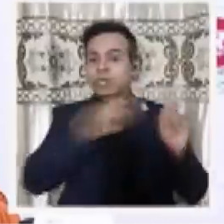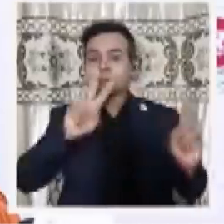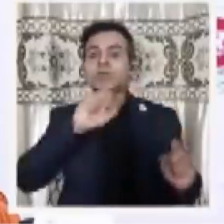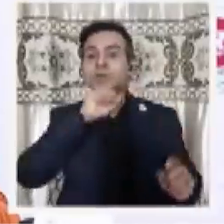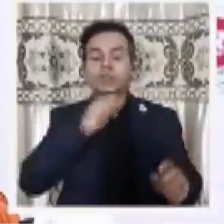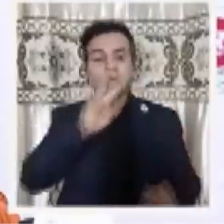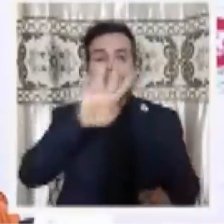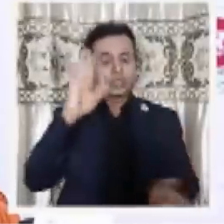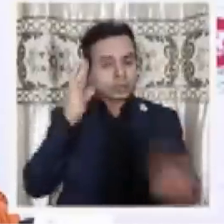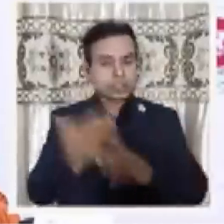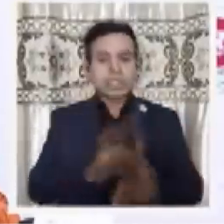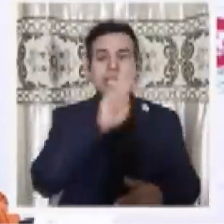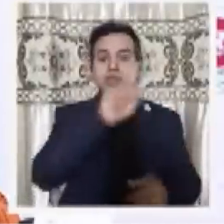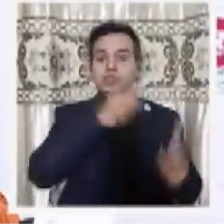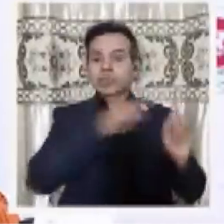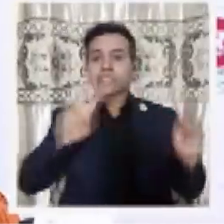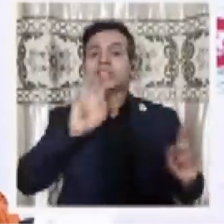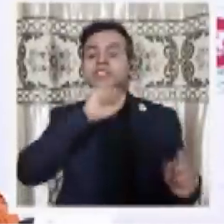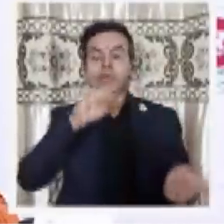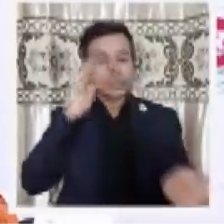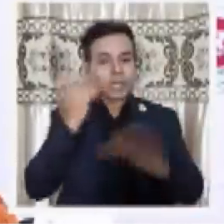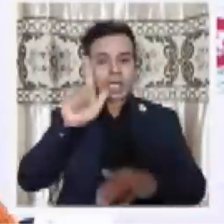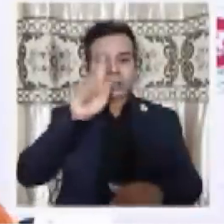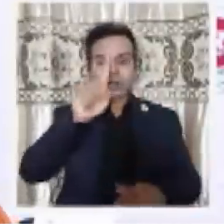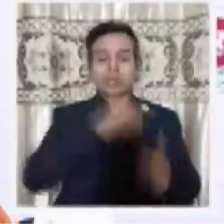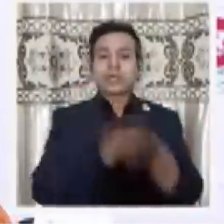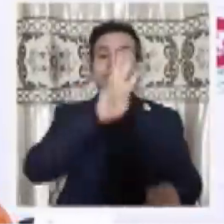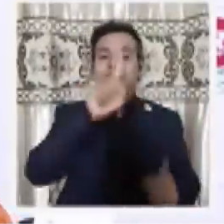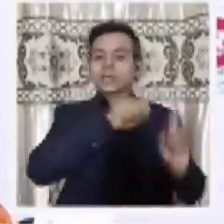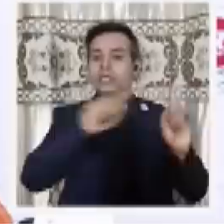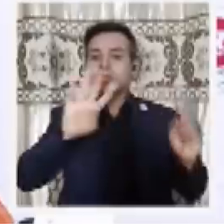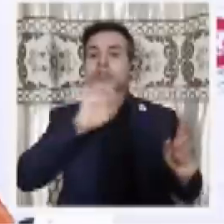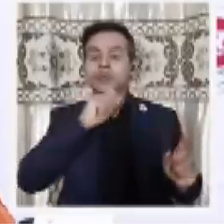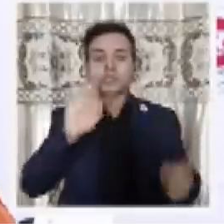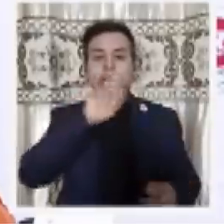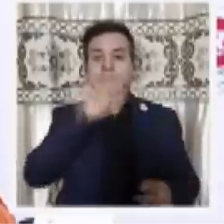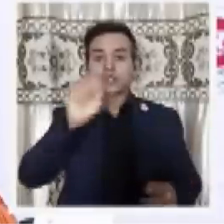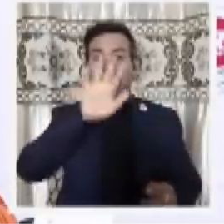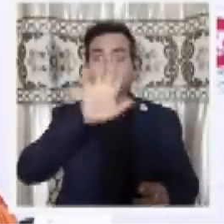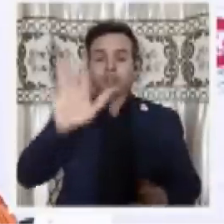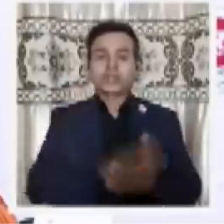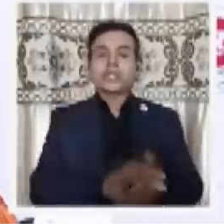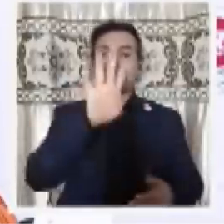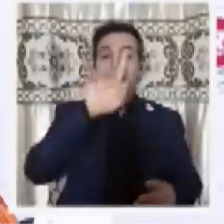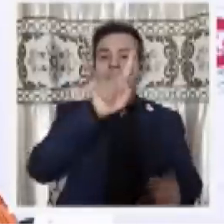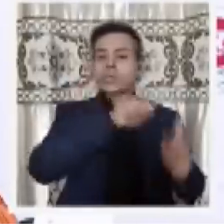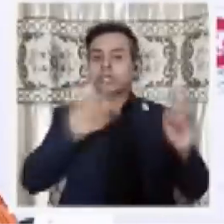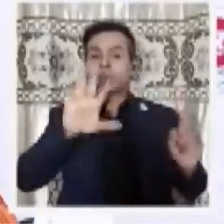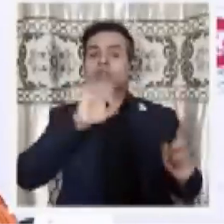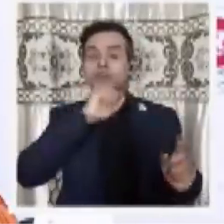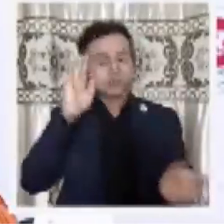বয়স বিভাজনে এ পর্যন্ত মৃত্যুবরণ করেছেন 0 থেকে 10 বছর 13 জন, 11 থেকে 20 বছরে